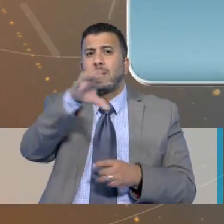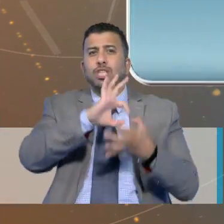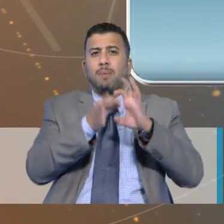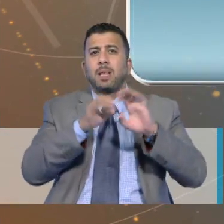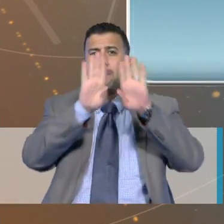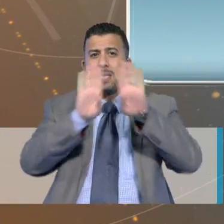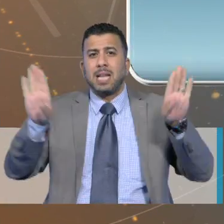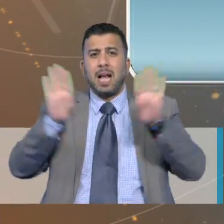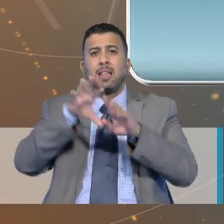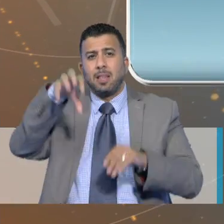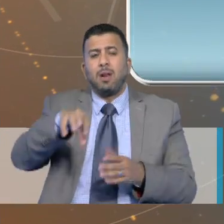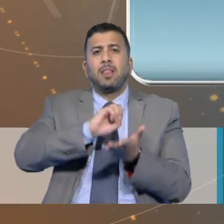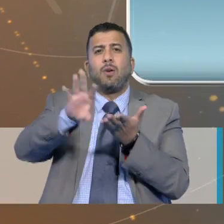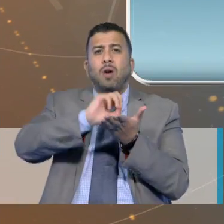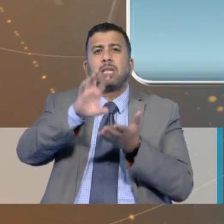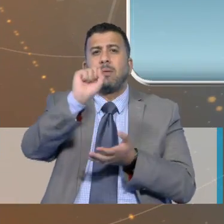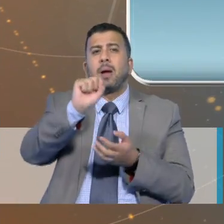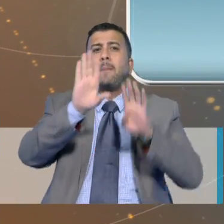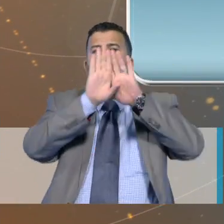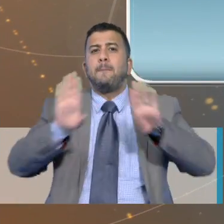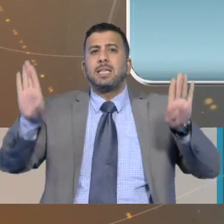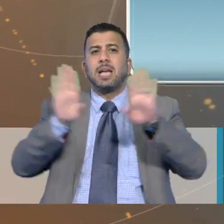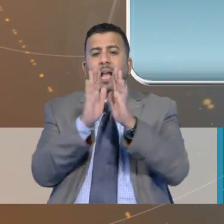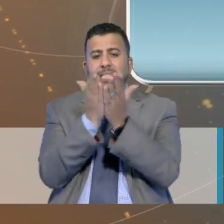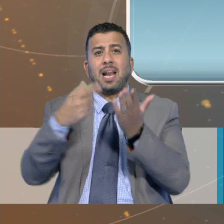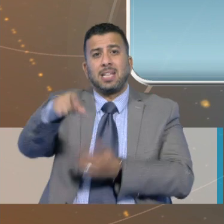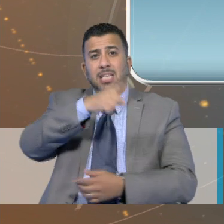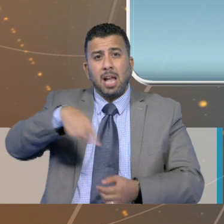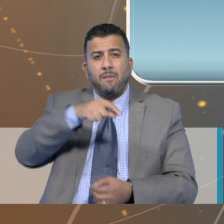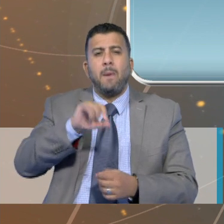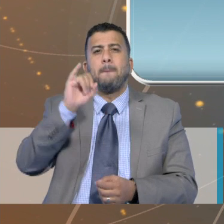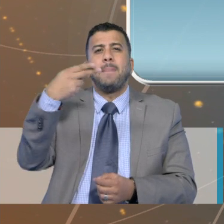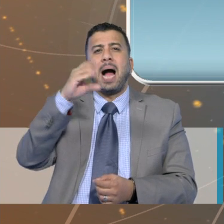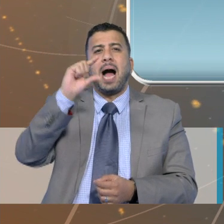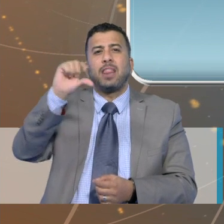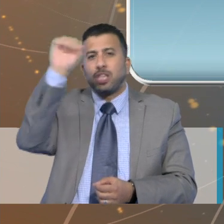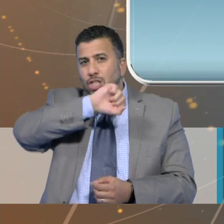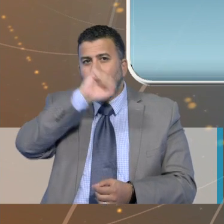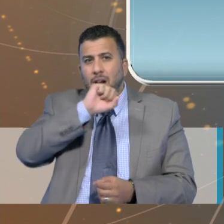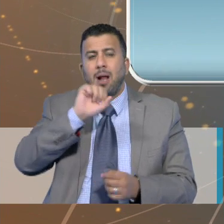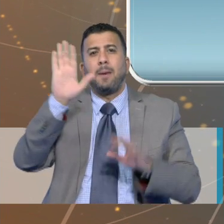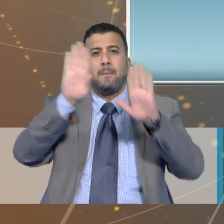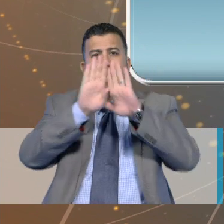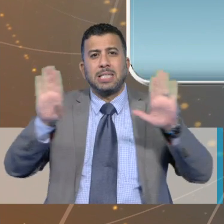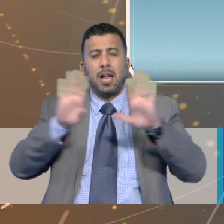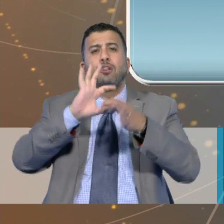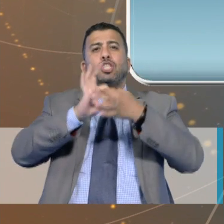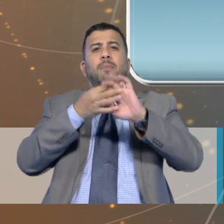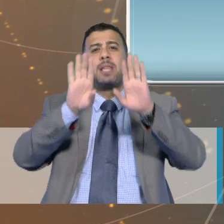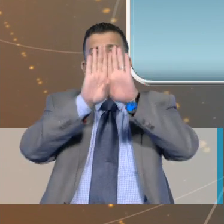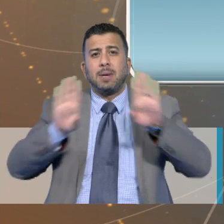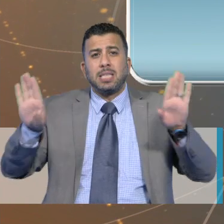الدولة، ستتوزع على مواقع مسارح قصر الثقافة ومعهد الشارقة للفنون المسرحية وجمعية